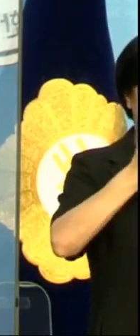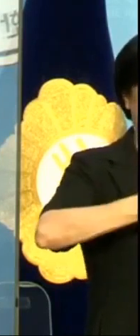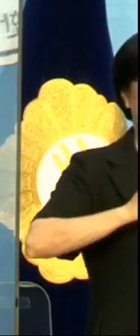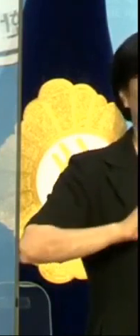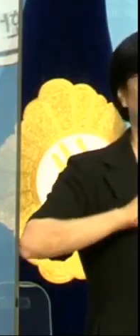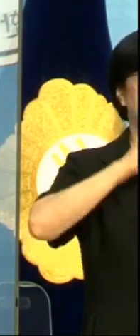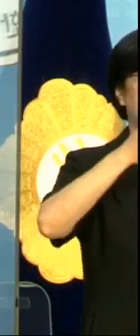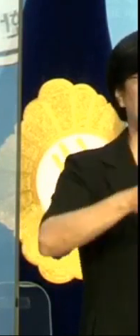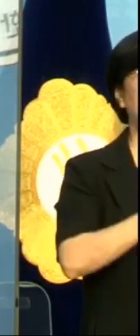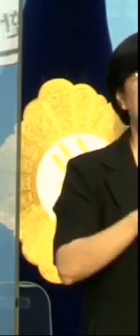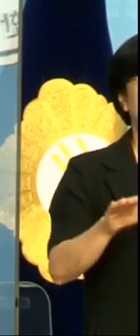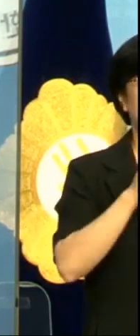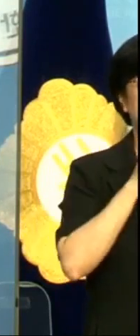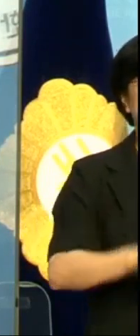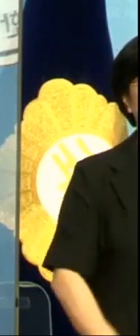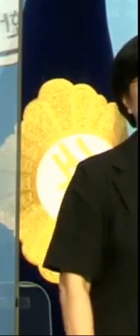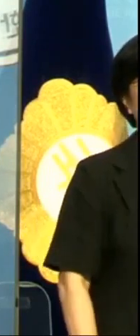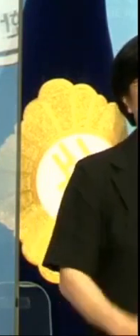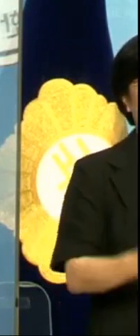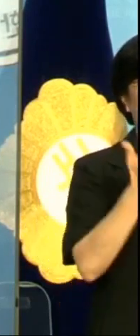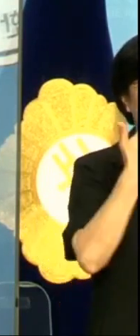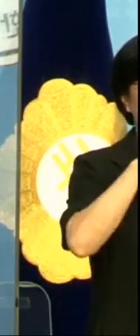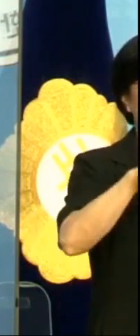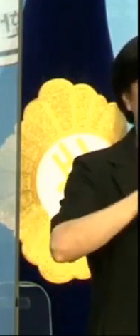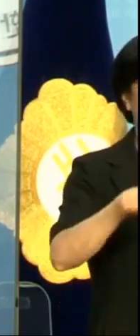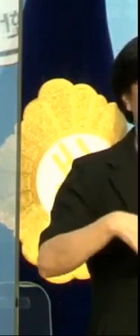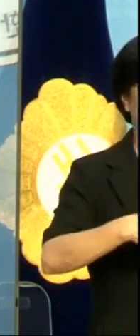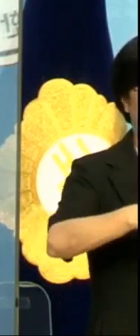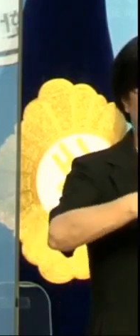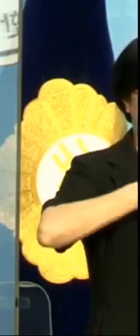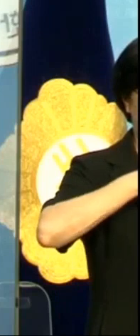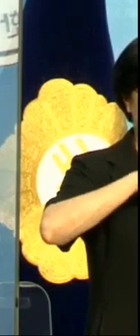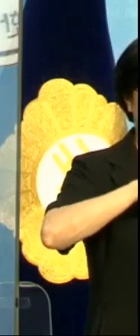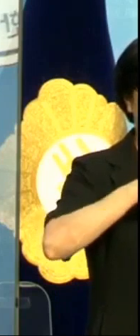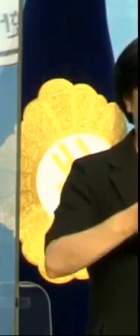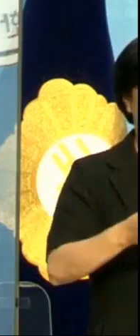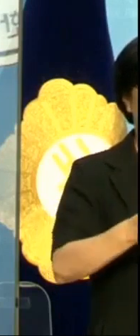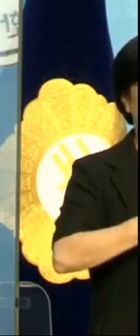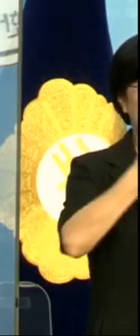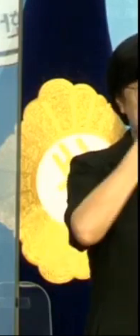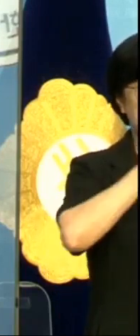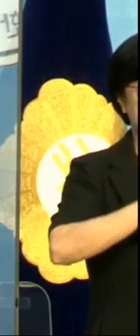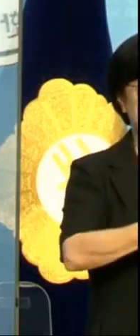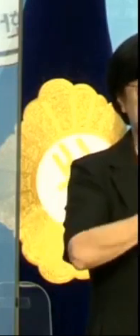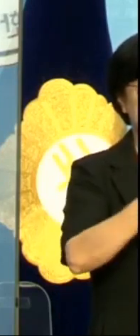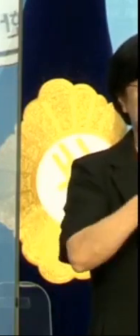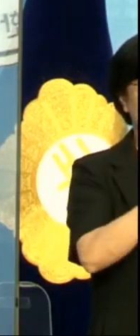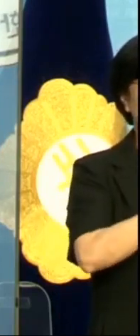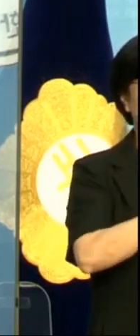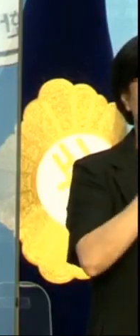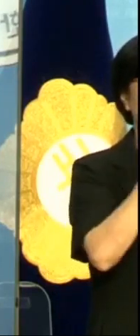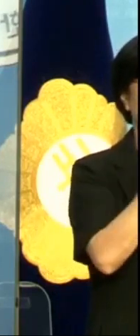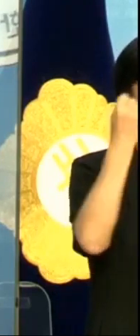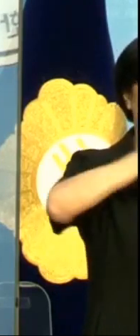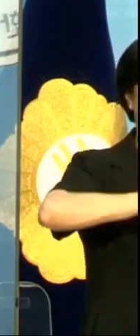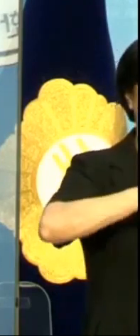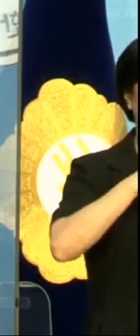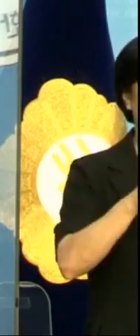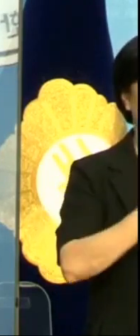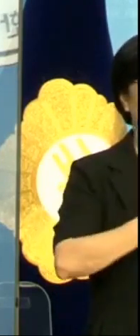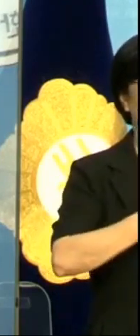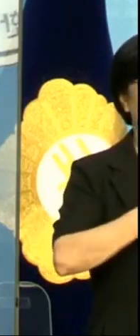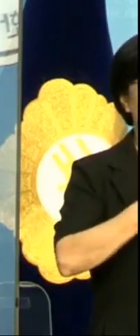스탠다드 입니다 미국의 뇌물 및 이해 충돌방지 법은 이를 2번을 경우 고의성이 없으면 1년 이하의